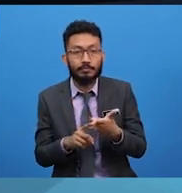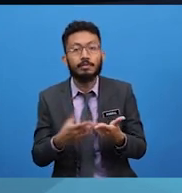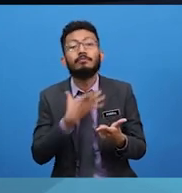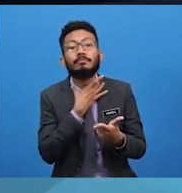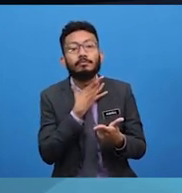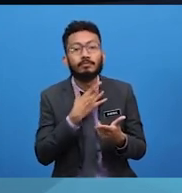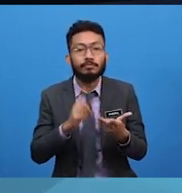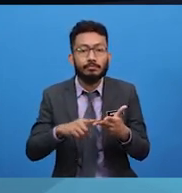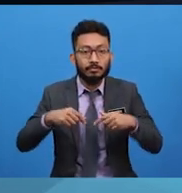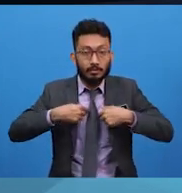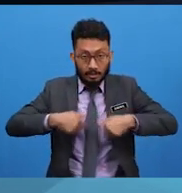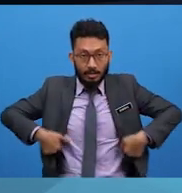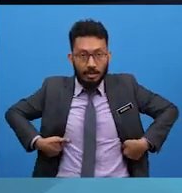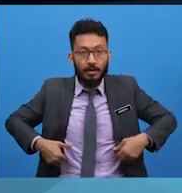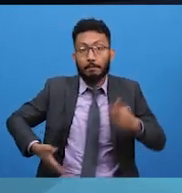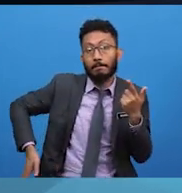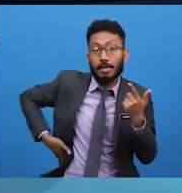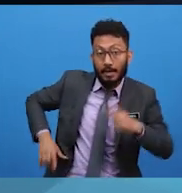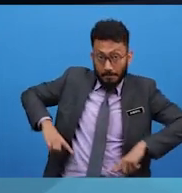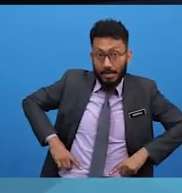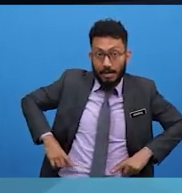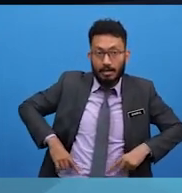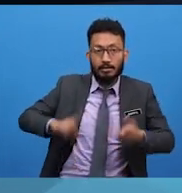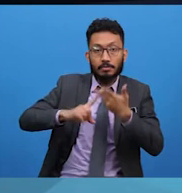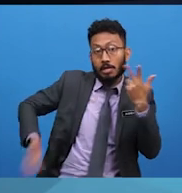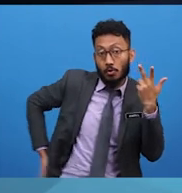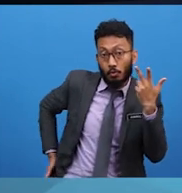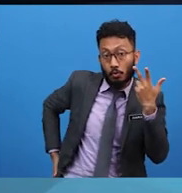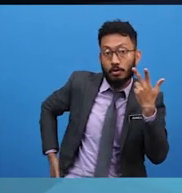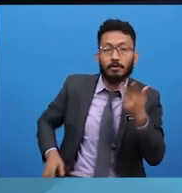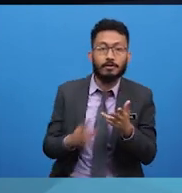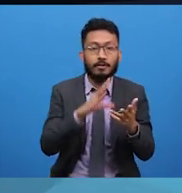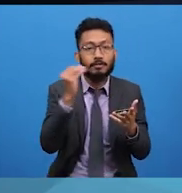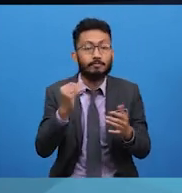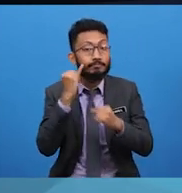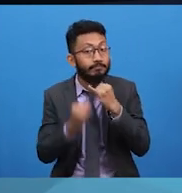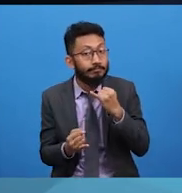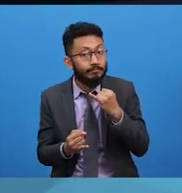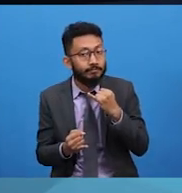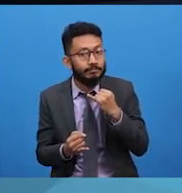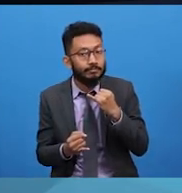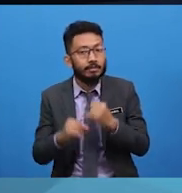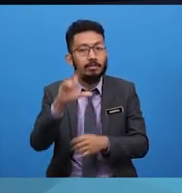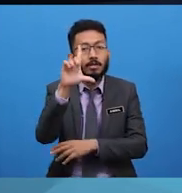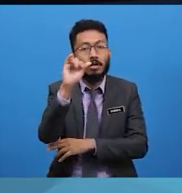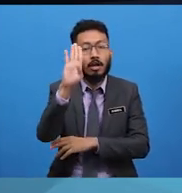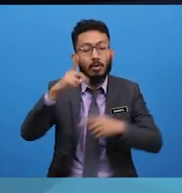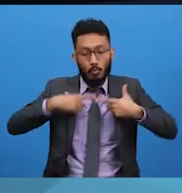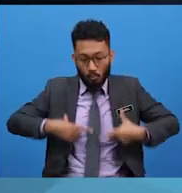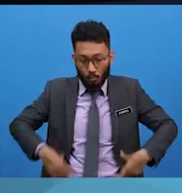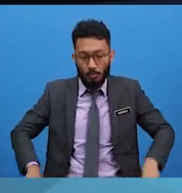leher, keliling dada, keliling pinggang, keliling pinggul dan akhir sekali, labuh